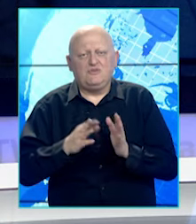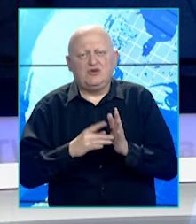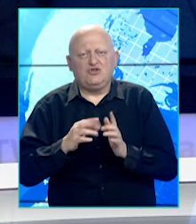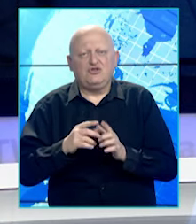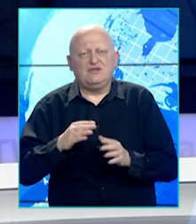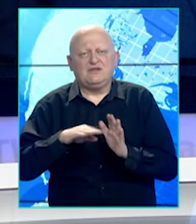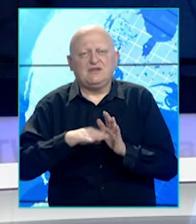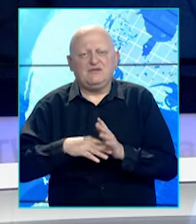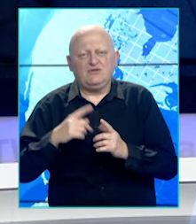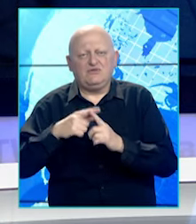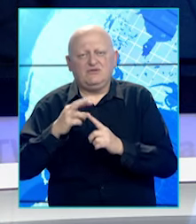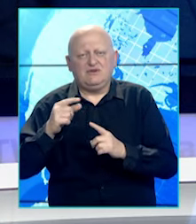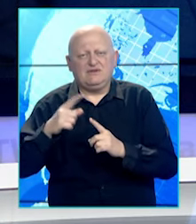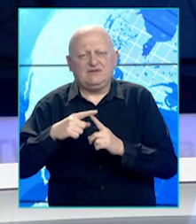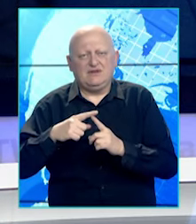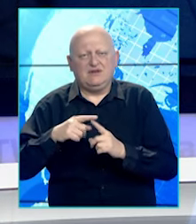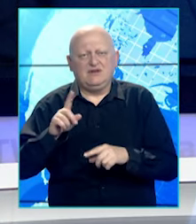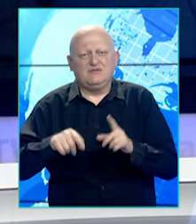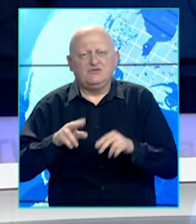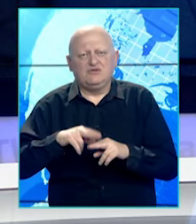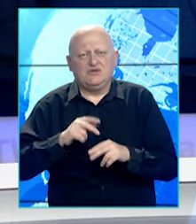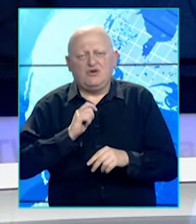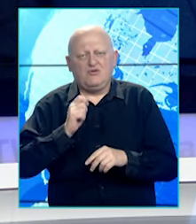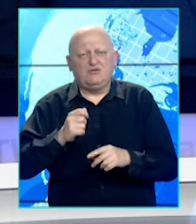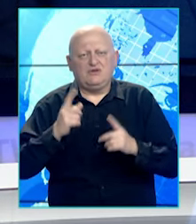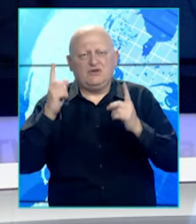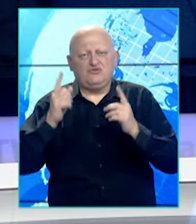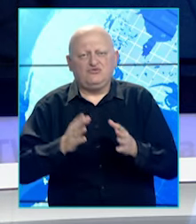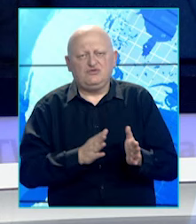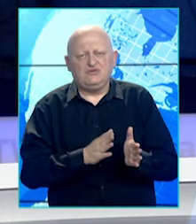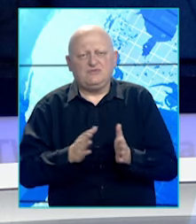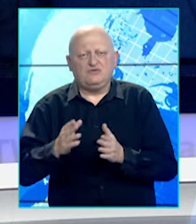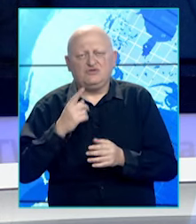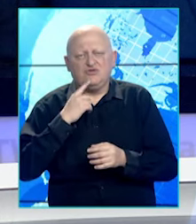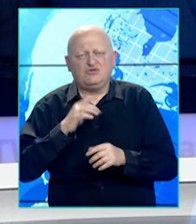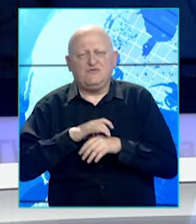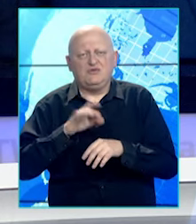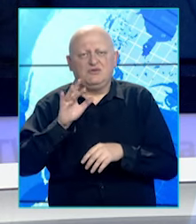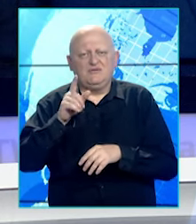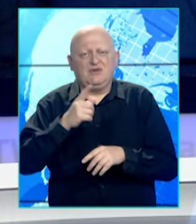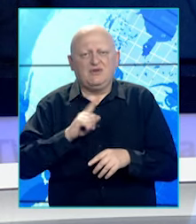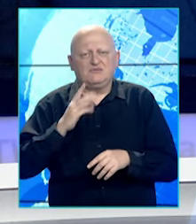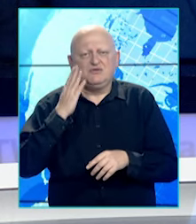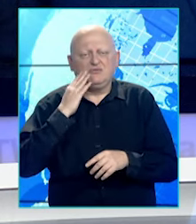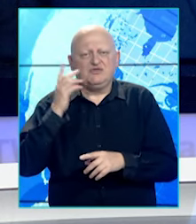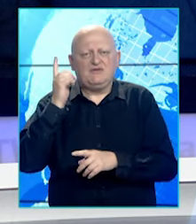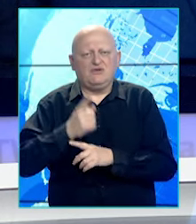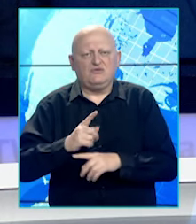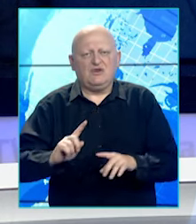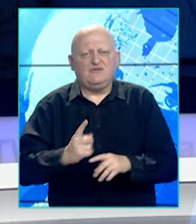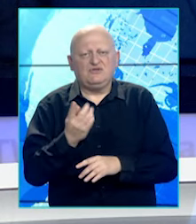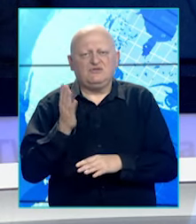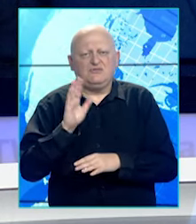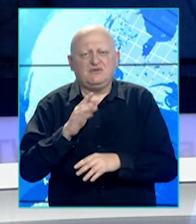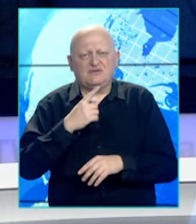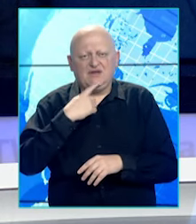Govorio je Milorad Dodik na dnevniku HRT-a. Između ostalog, komentarisao je sudski proces koji se vodi protiv njega zbog nepoštivanja